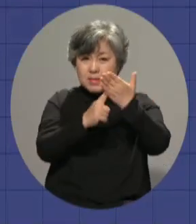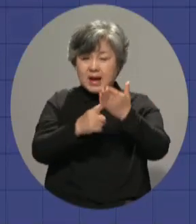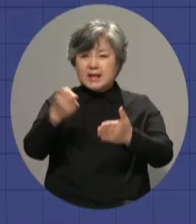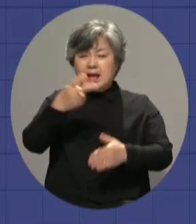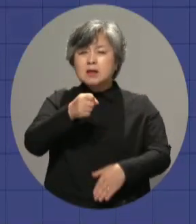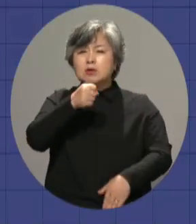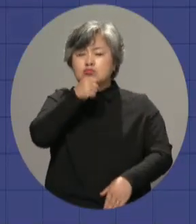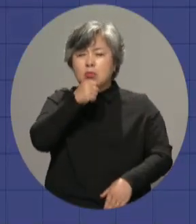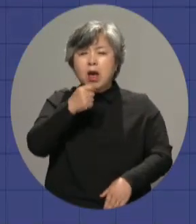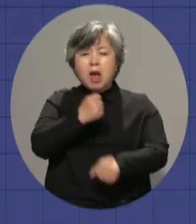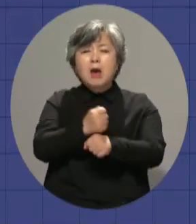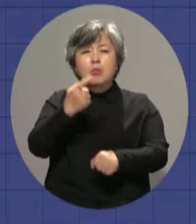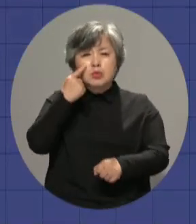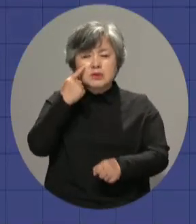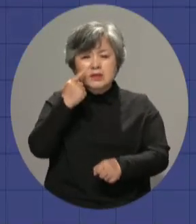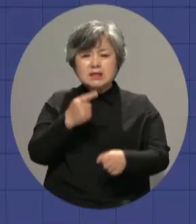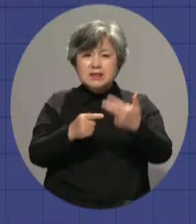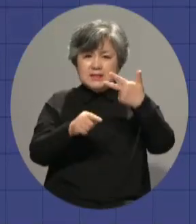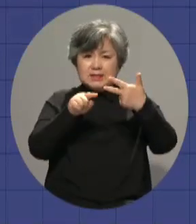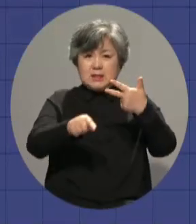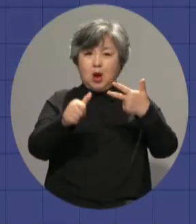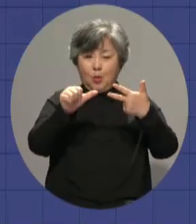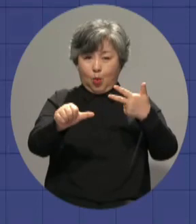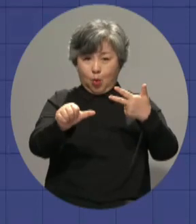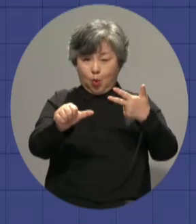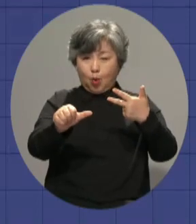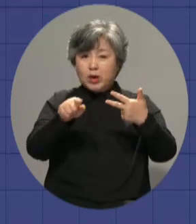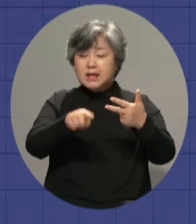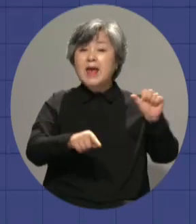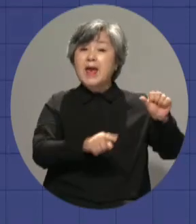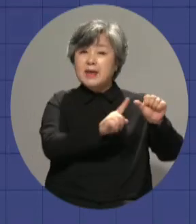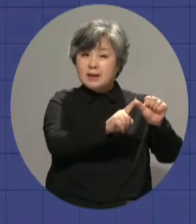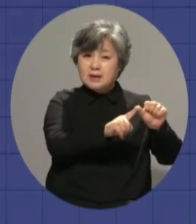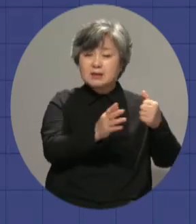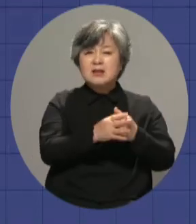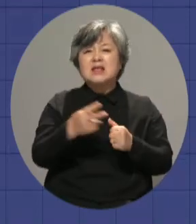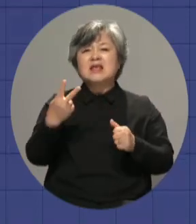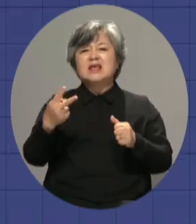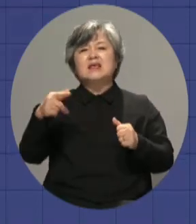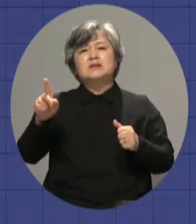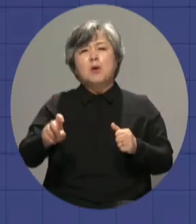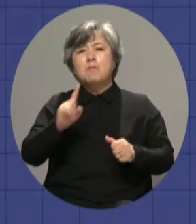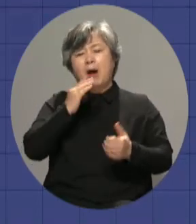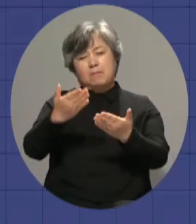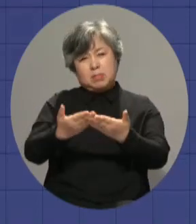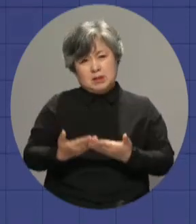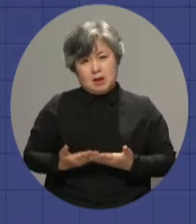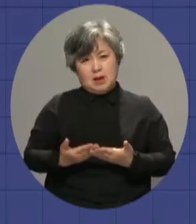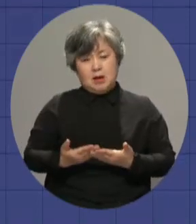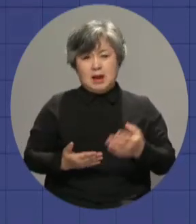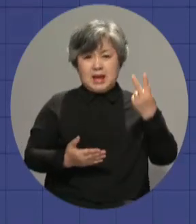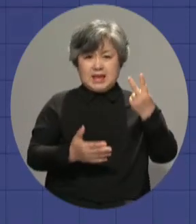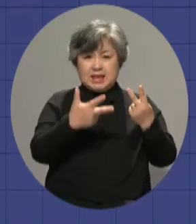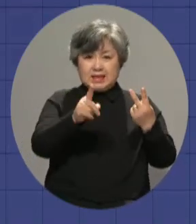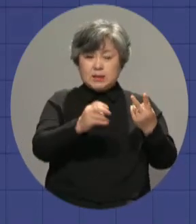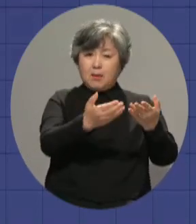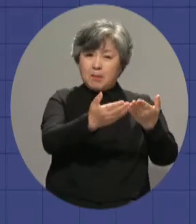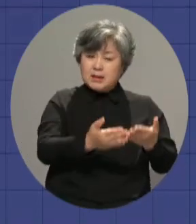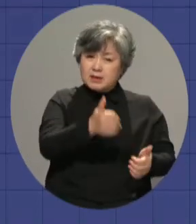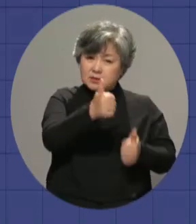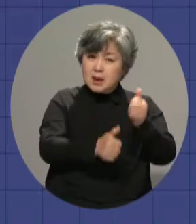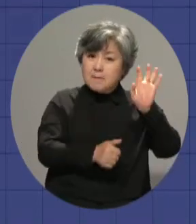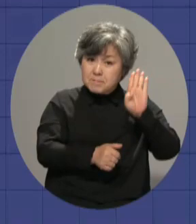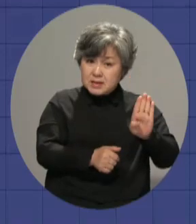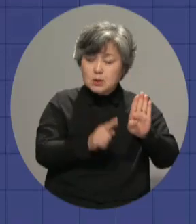점수를 매겨 보니 7.5 점을 받아야 할 음 시자 a 는 이전 밖에 받지 못했고 이 점을 받아야 할 수험생